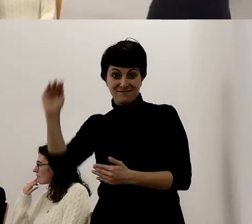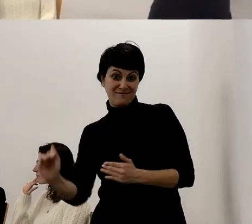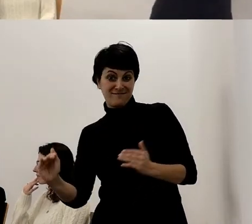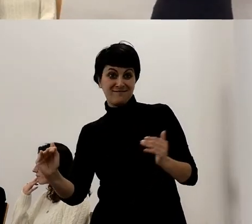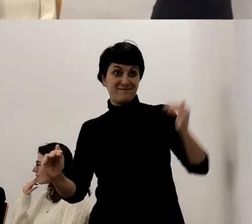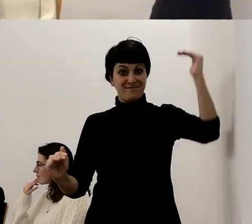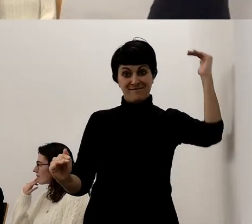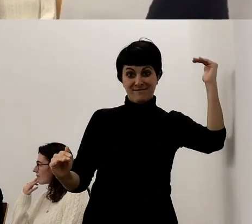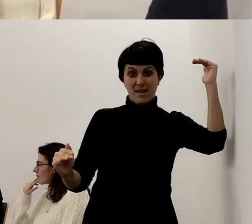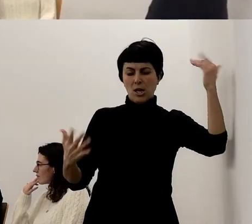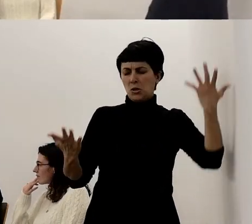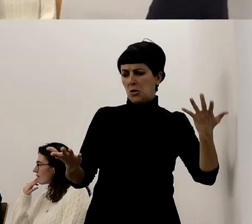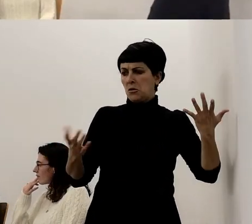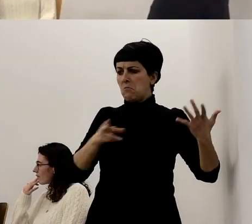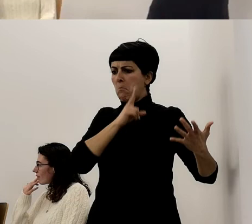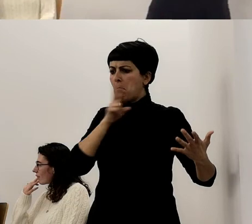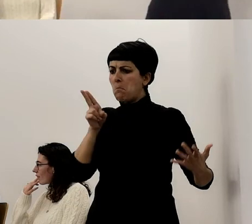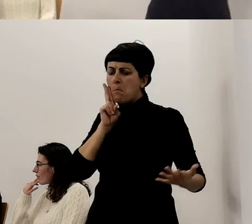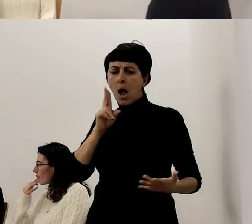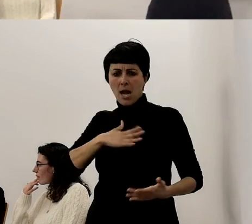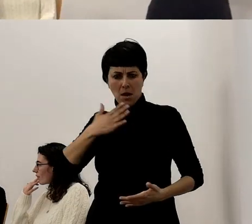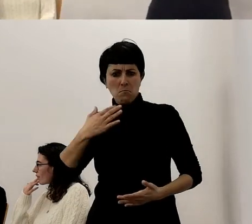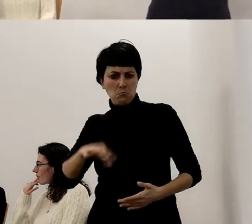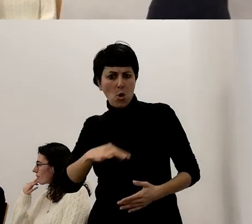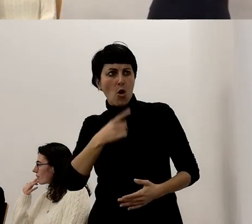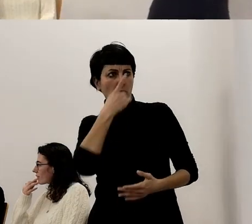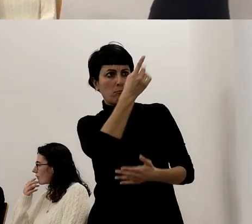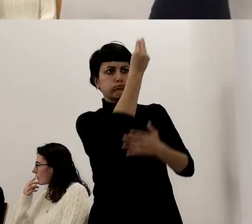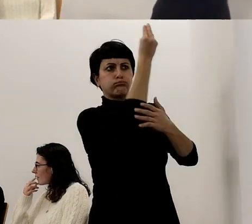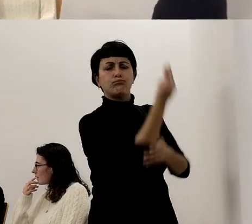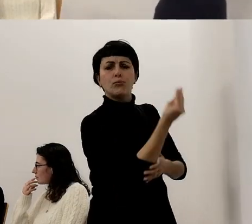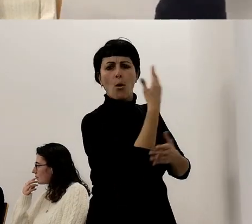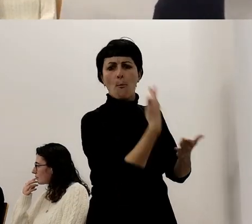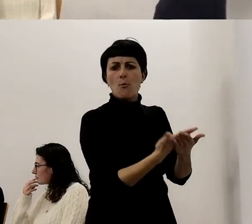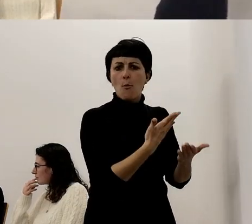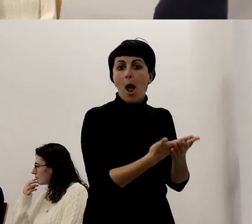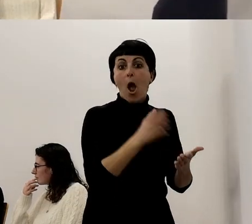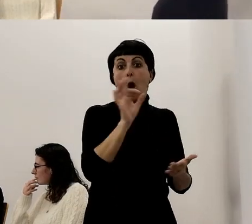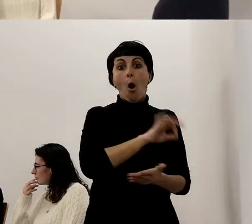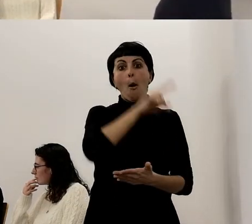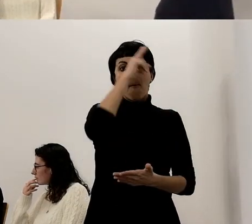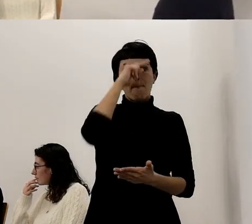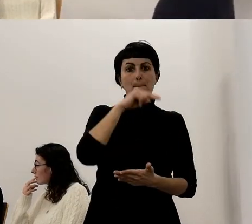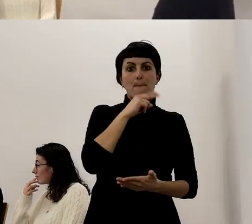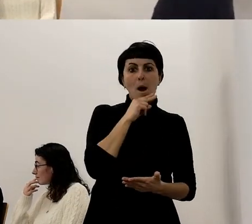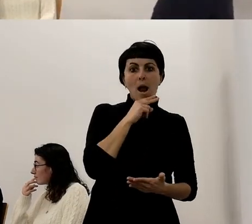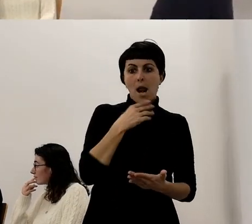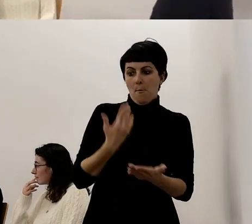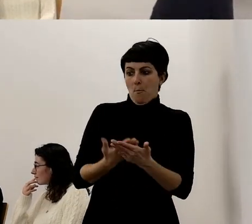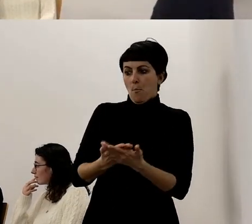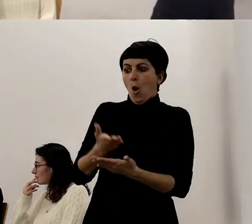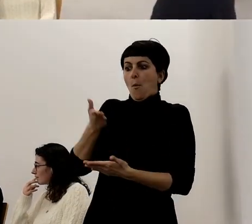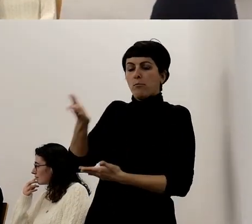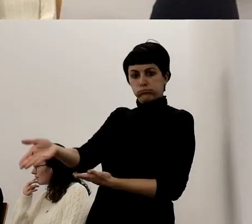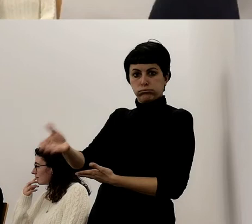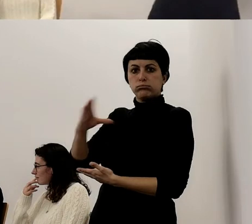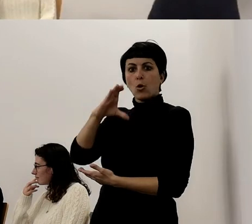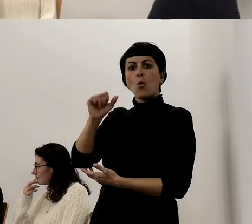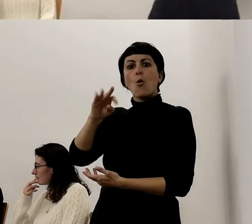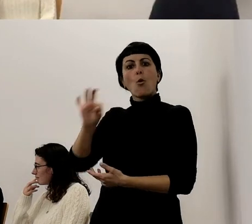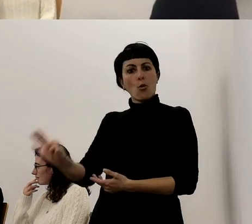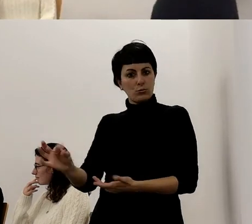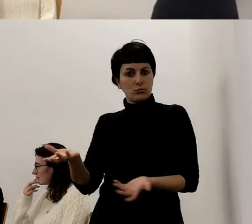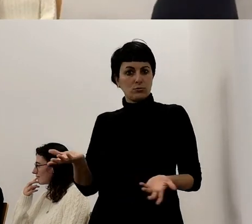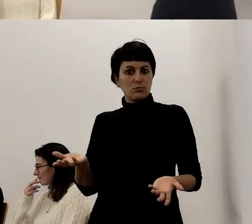poden portar, per què no poden ja provar d'entrada un gegant? O els pares, per què no poden portar, provar el cucut? O a vegades a la mare ni